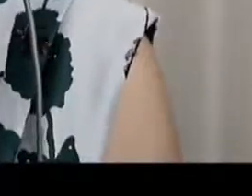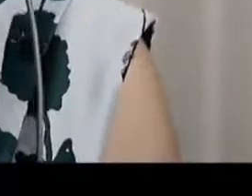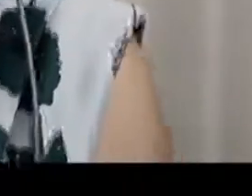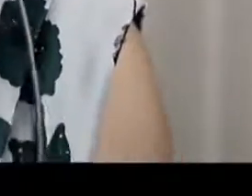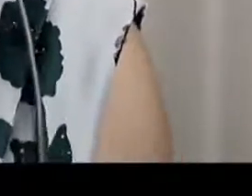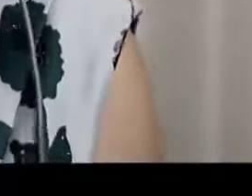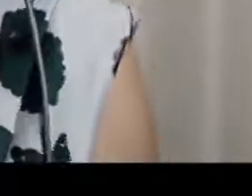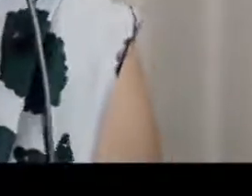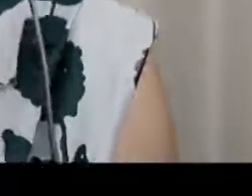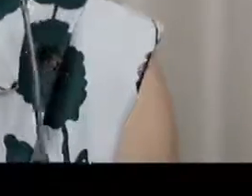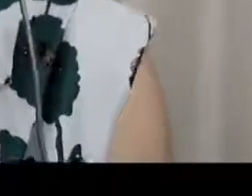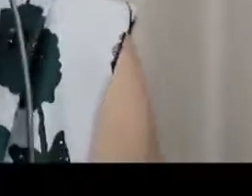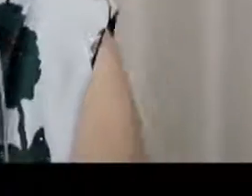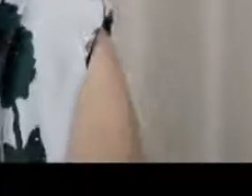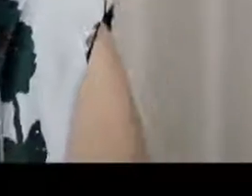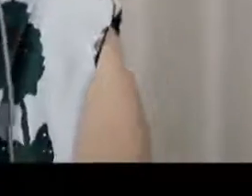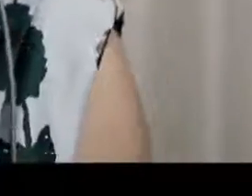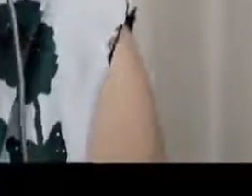harus